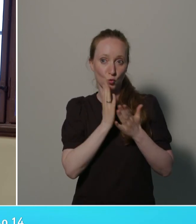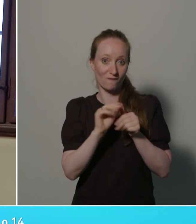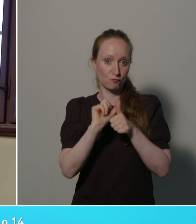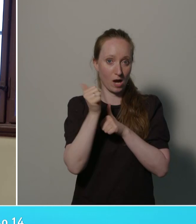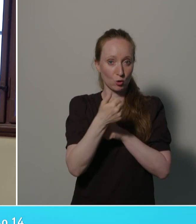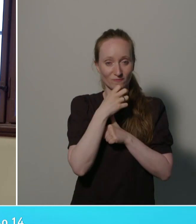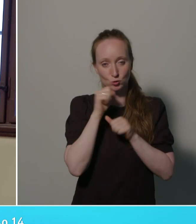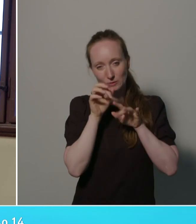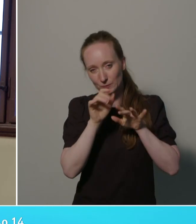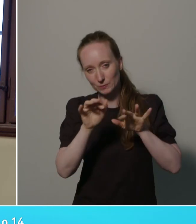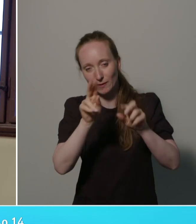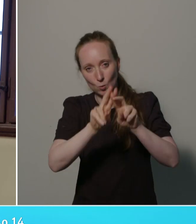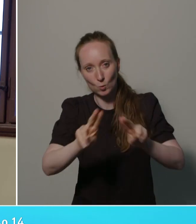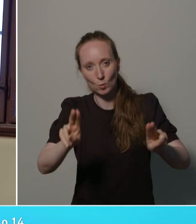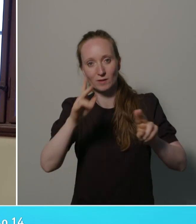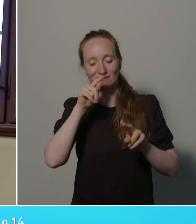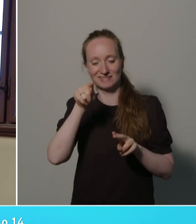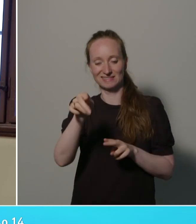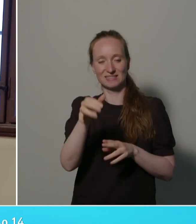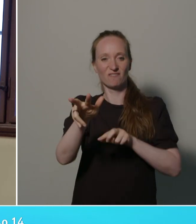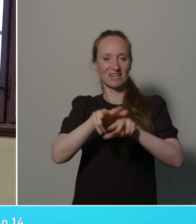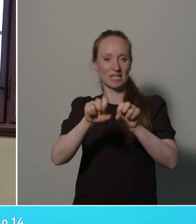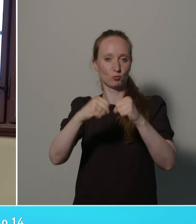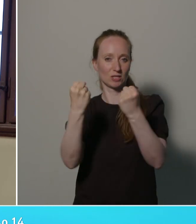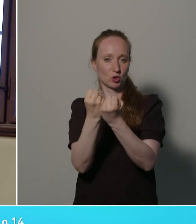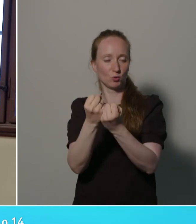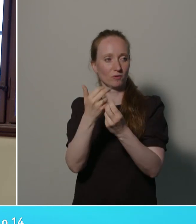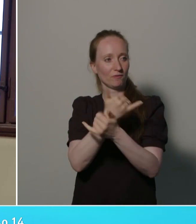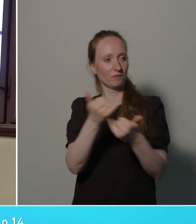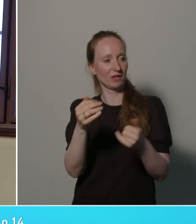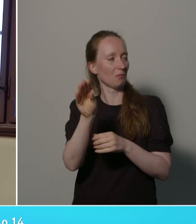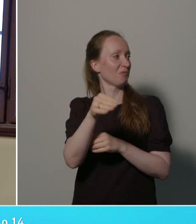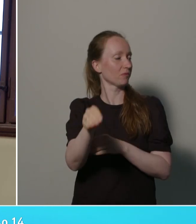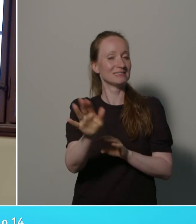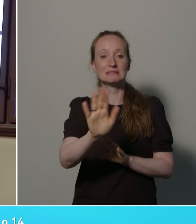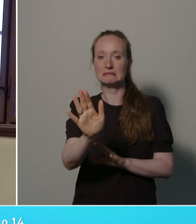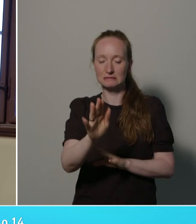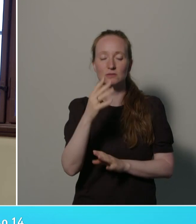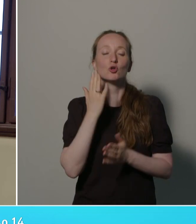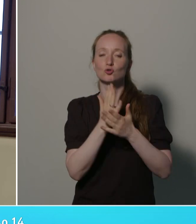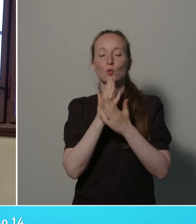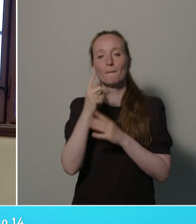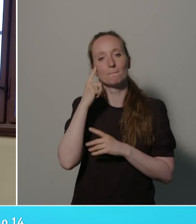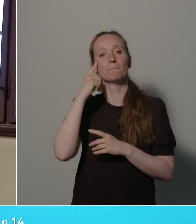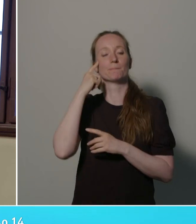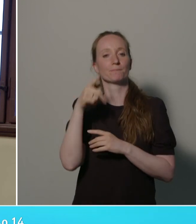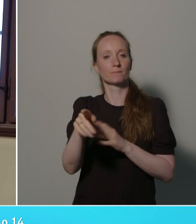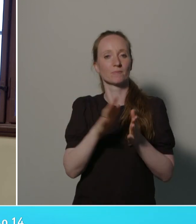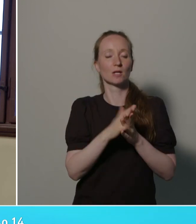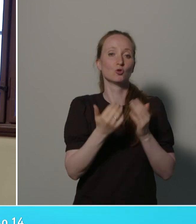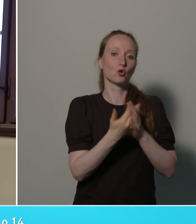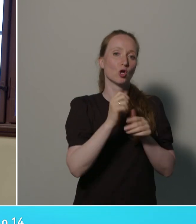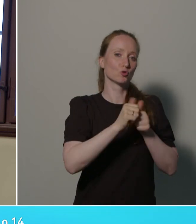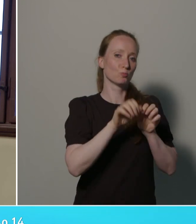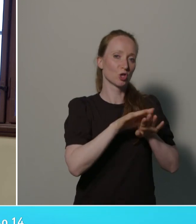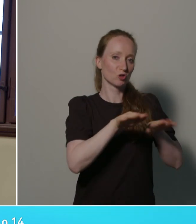ist nicht so, dass das ein blinder Fleck ist. Natürlich ist uns klar, dass die Verkehrsinfrastruktur mit der neuen Sportschwimmhalle